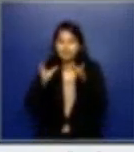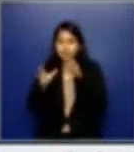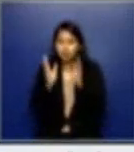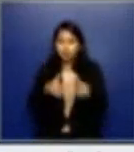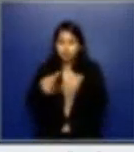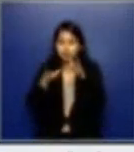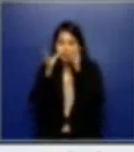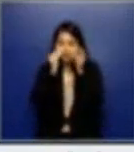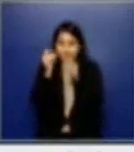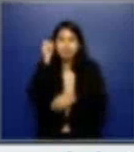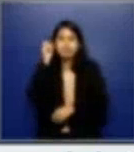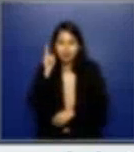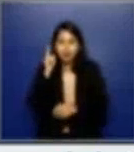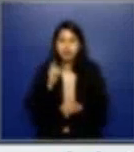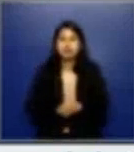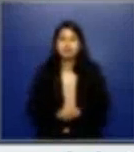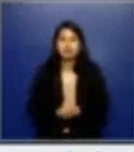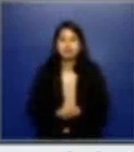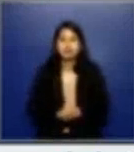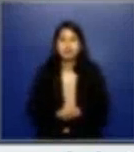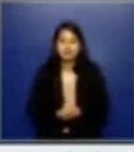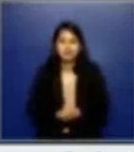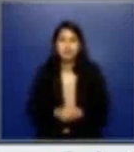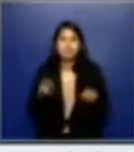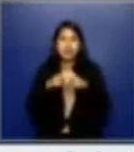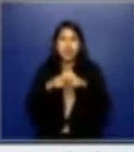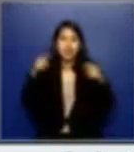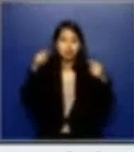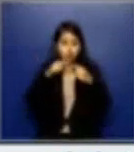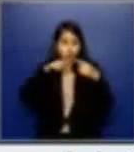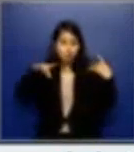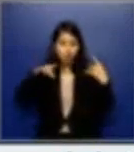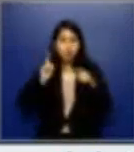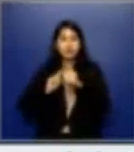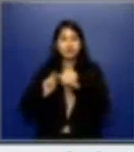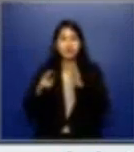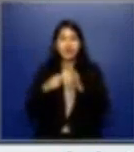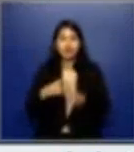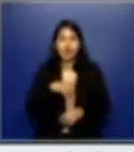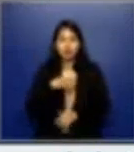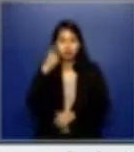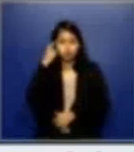และสไลด์ที่3ครับตรงไม่ตรงแล้วสุดท้ายเขาจะต้องอยากรู้ตรงนี้ครับ